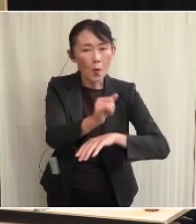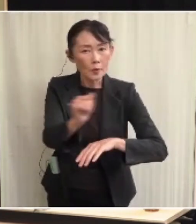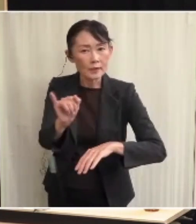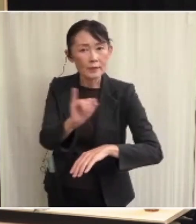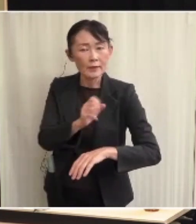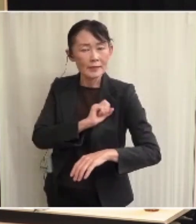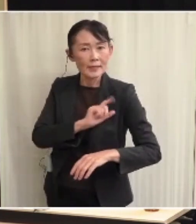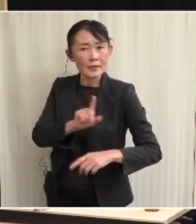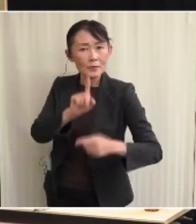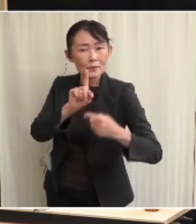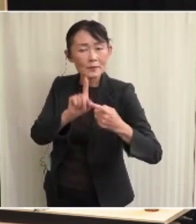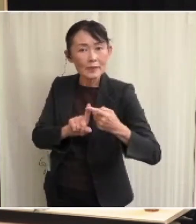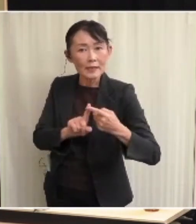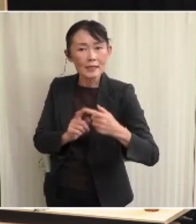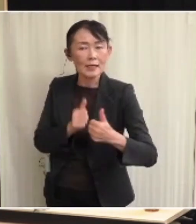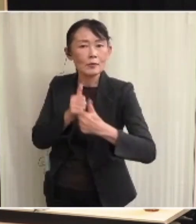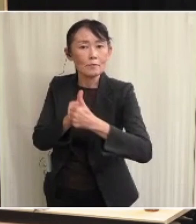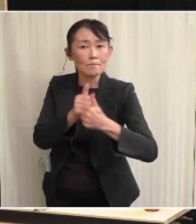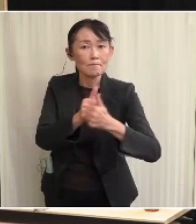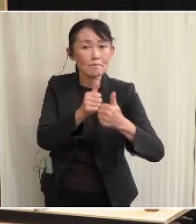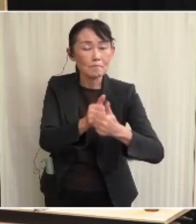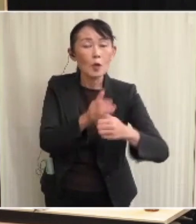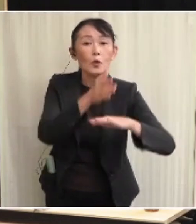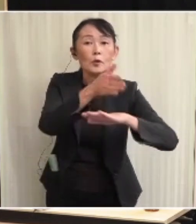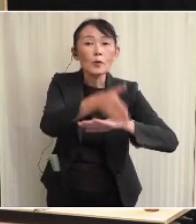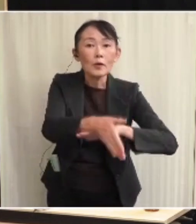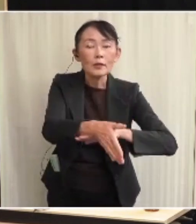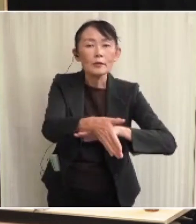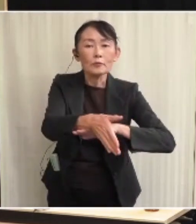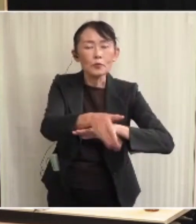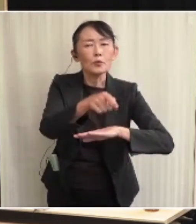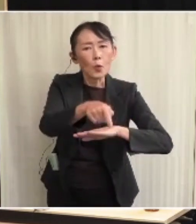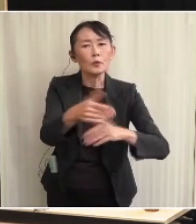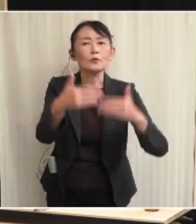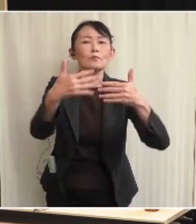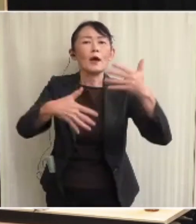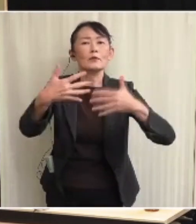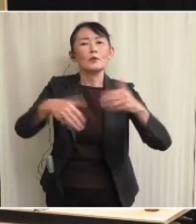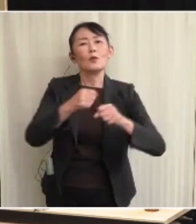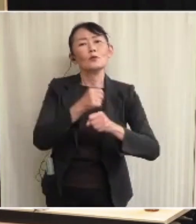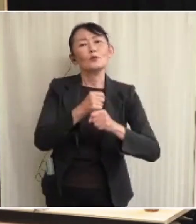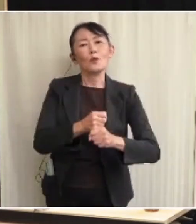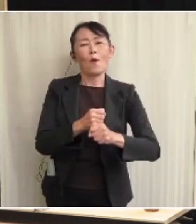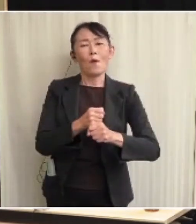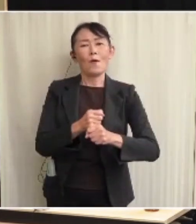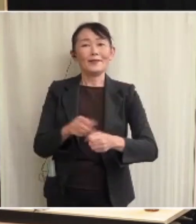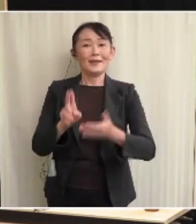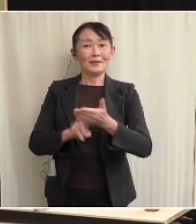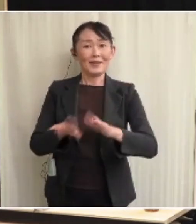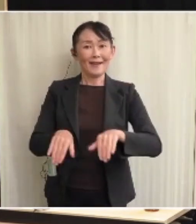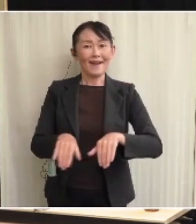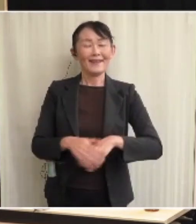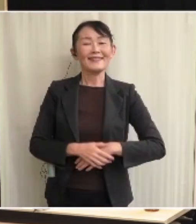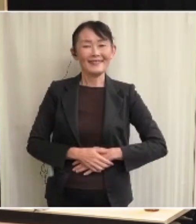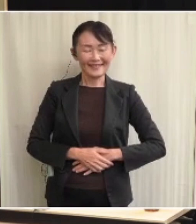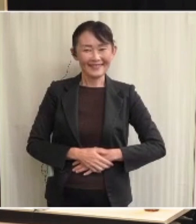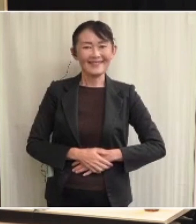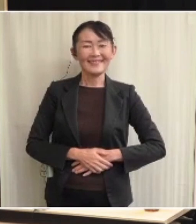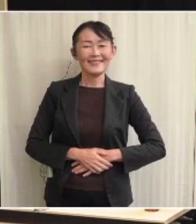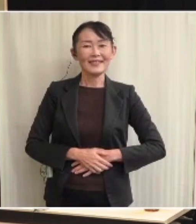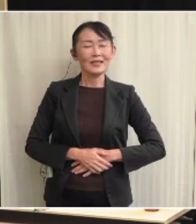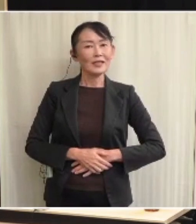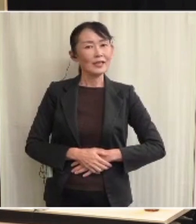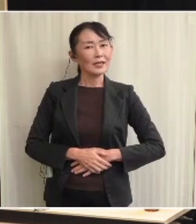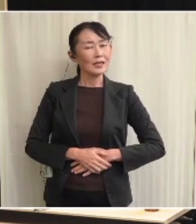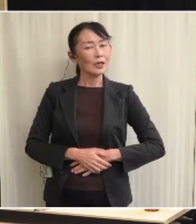それをテーマにしようじゃないかと、そういうことで始まった番組だったんです。なので、まあ、当時